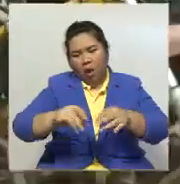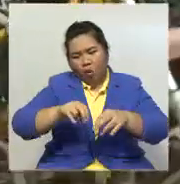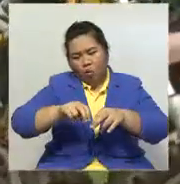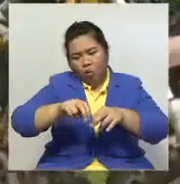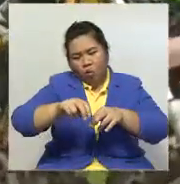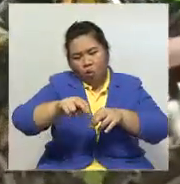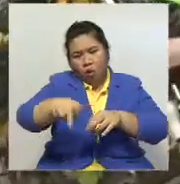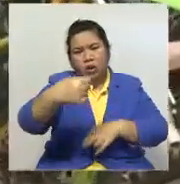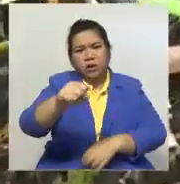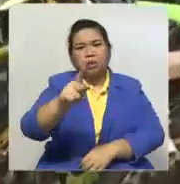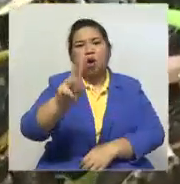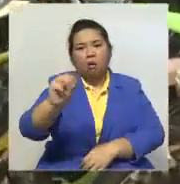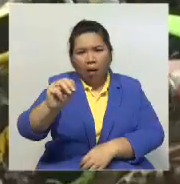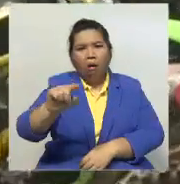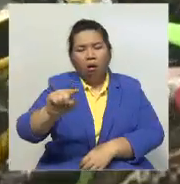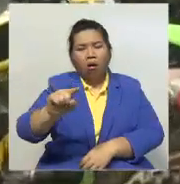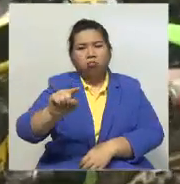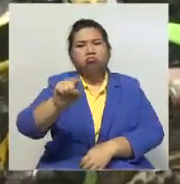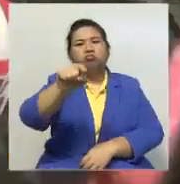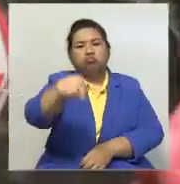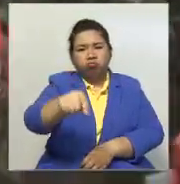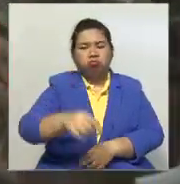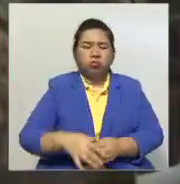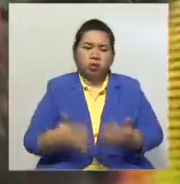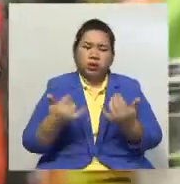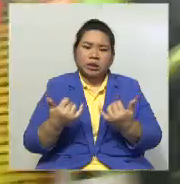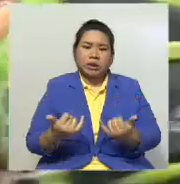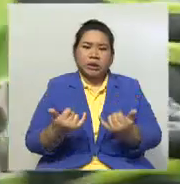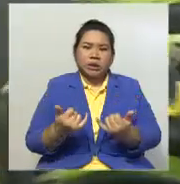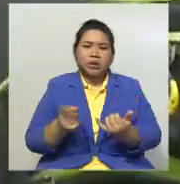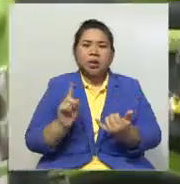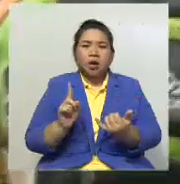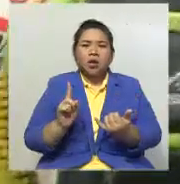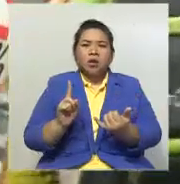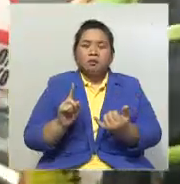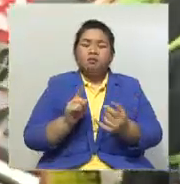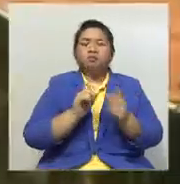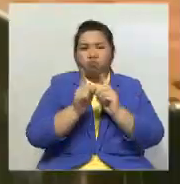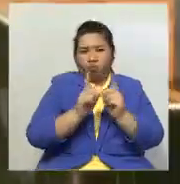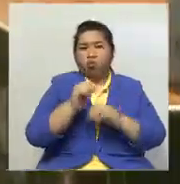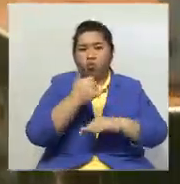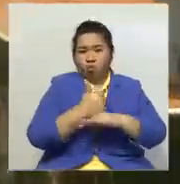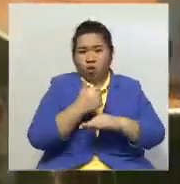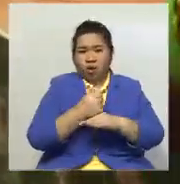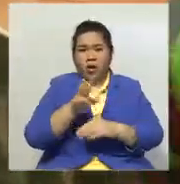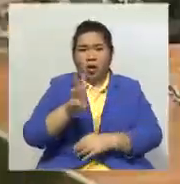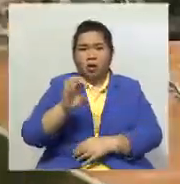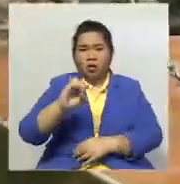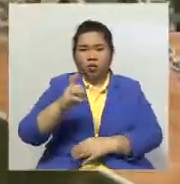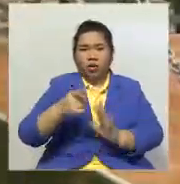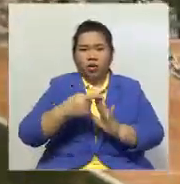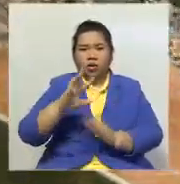กิโลเพื่อที่จะไปยังหมู่บ้านค่ะซึ่งการเดินทางในวันนี้ค่ะแล้วก็จะไปคุยกับหัวหน้าวิเชียรถึงเรื่อง